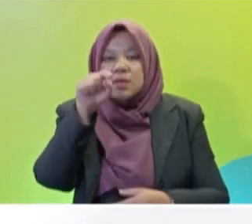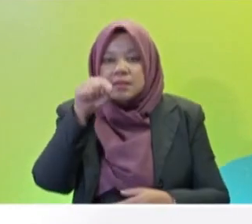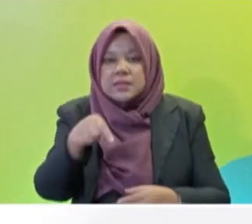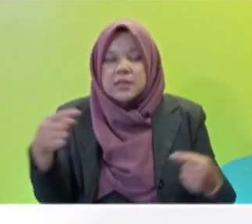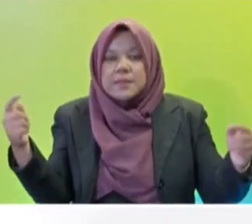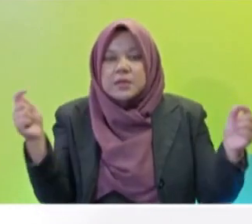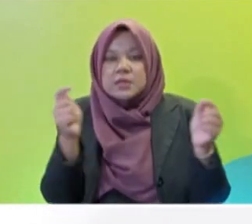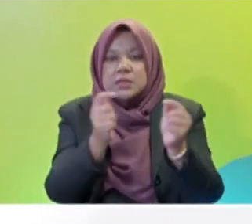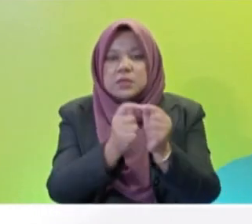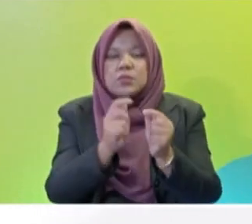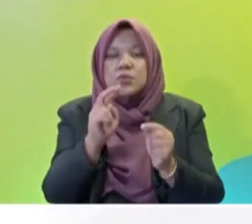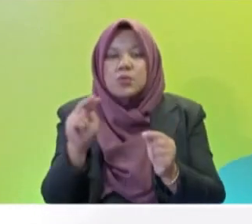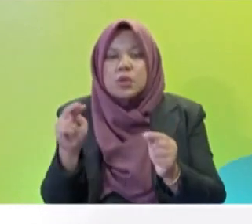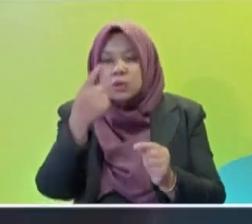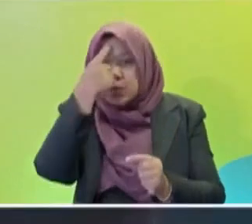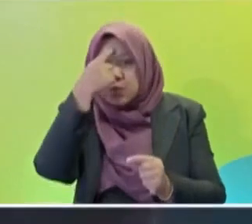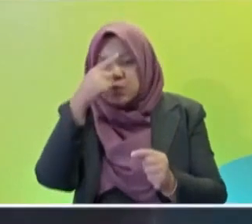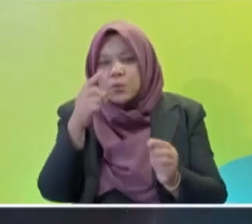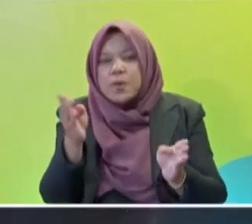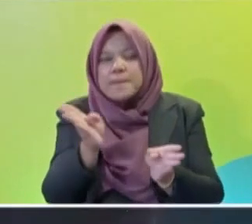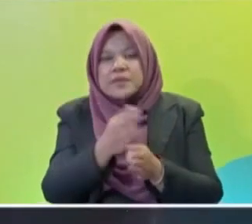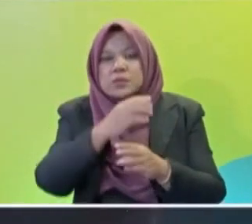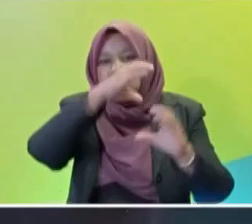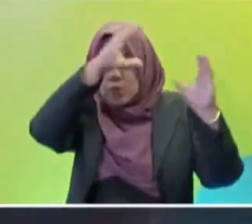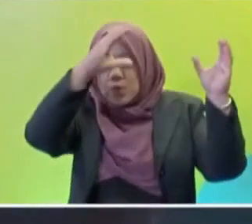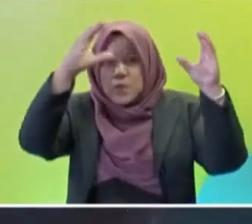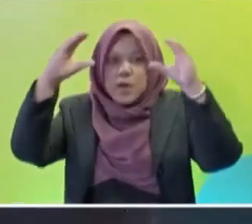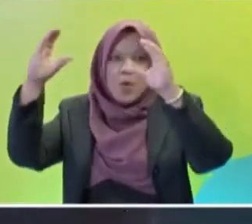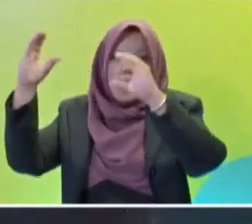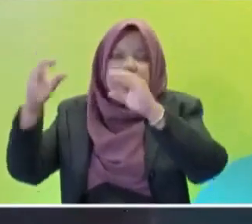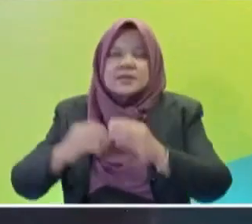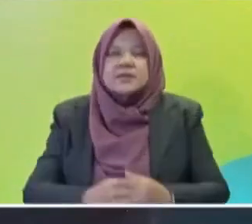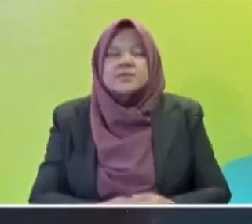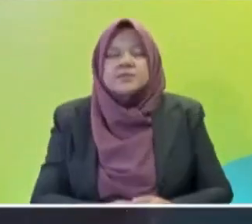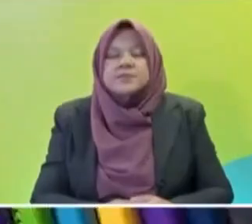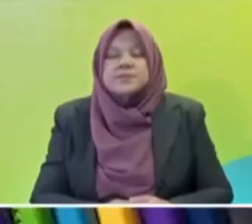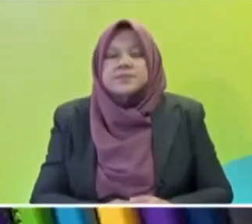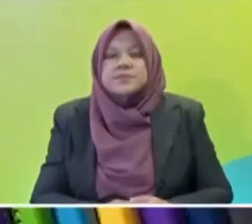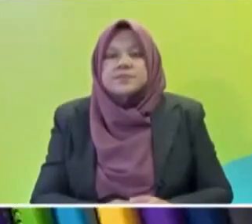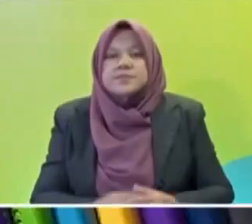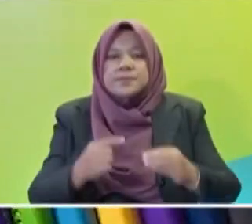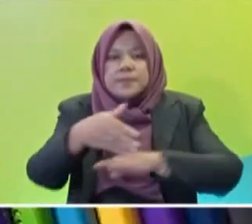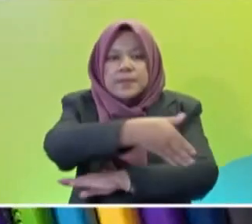untuk bentuk awan ya oke kemudian seterusnya